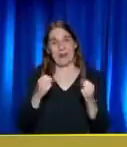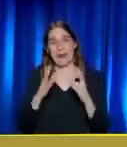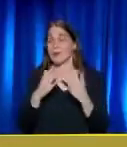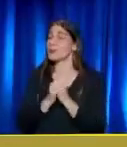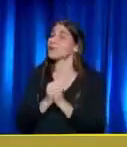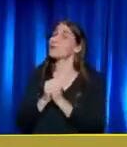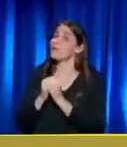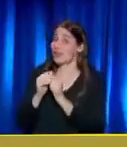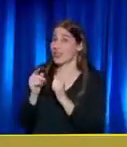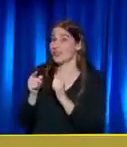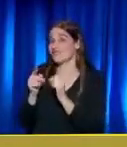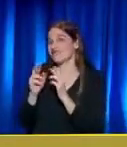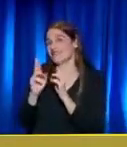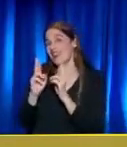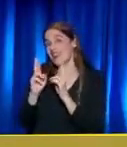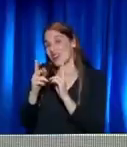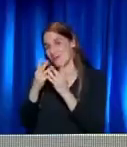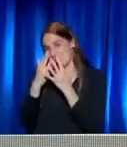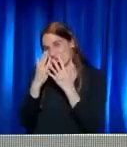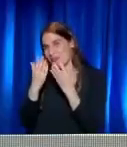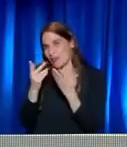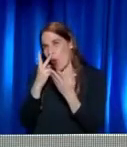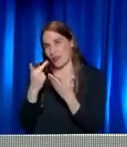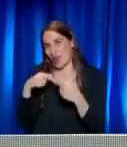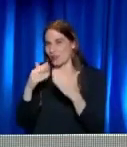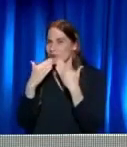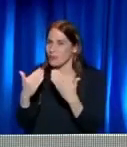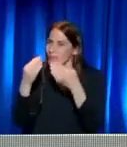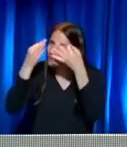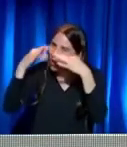שאנחנו מצליחים לבטא את תודתנו. ואנחנו מאוד מעריכים שמצאת את הזמן להגיע אלינו.